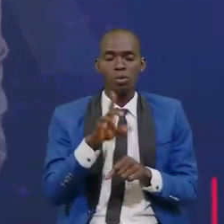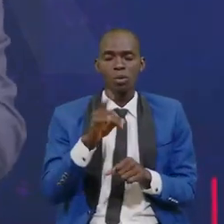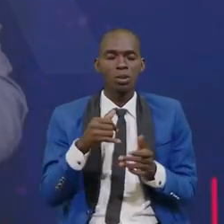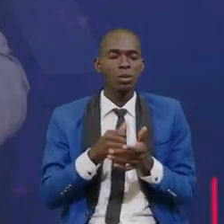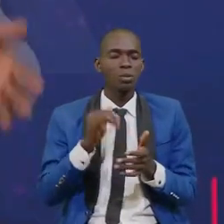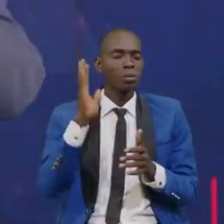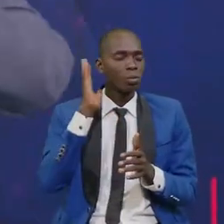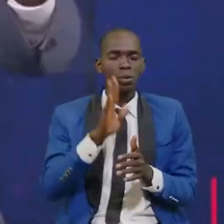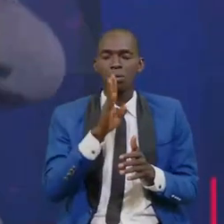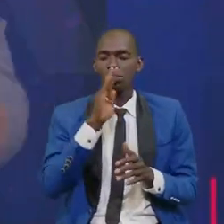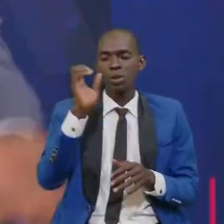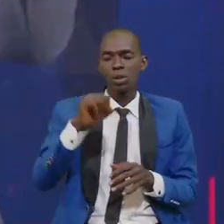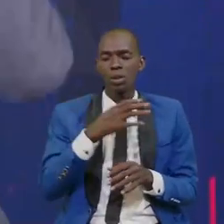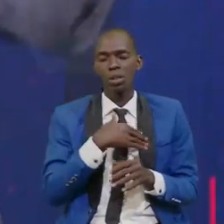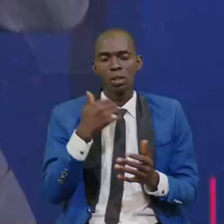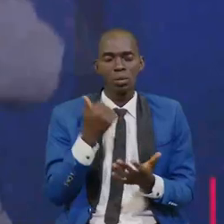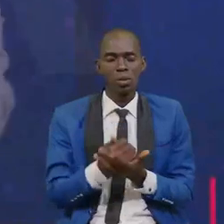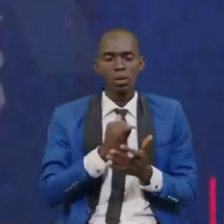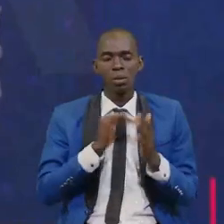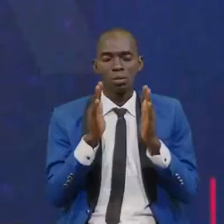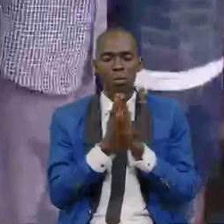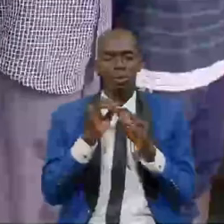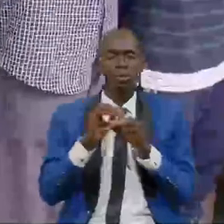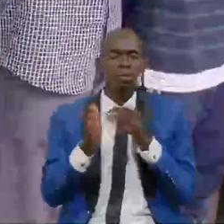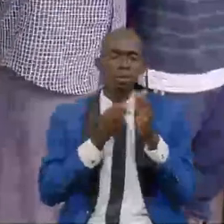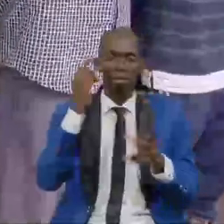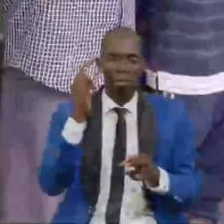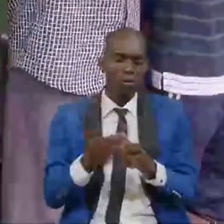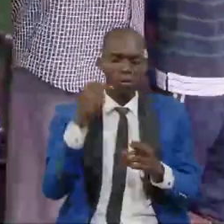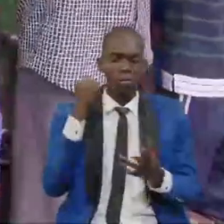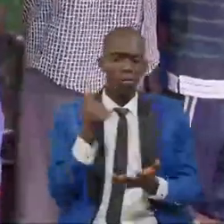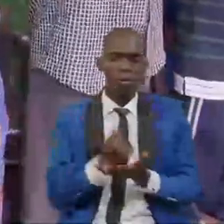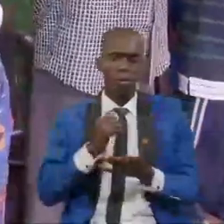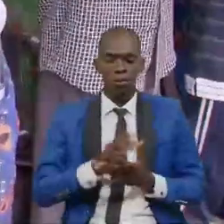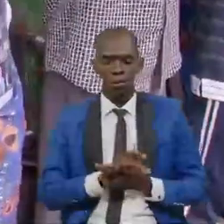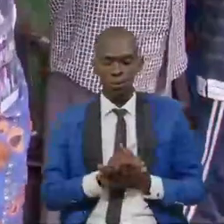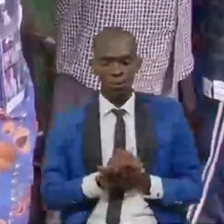et amen dans chaque vie au nom de Jésus.